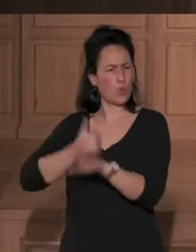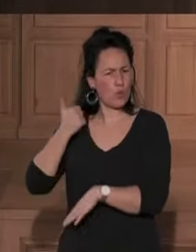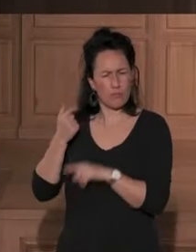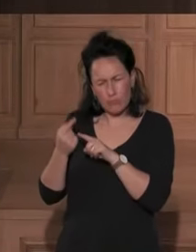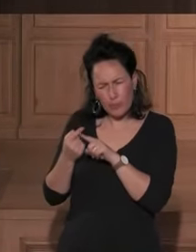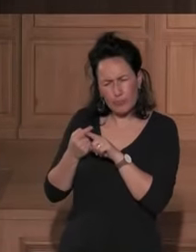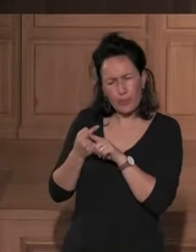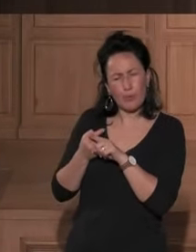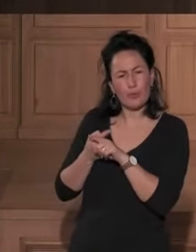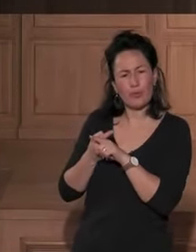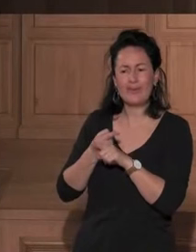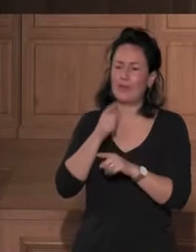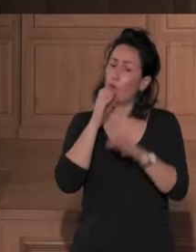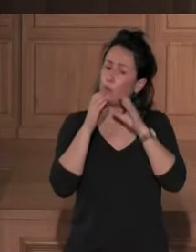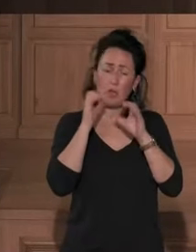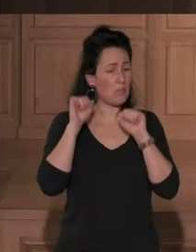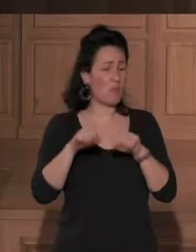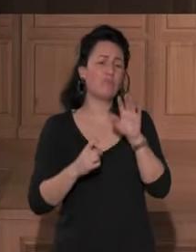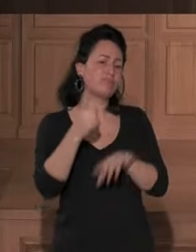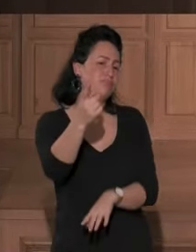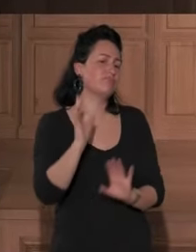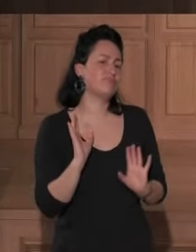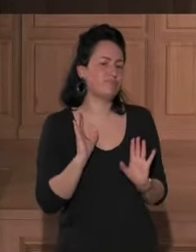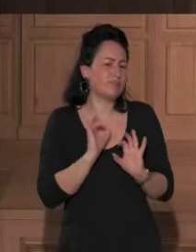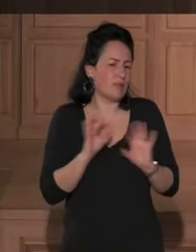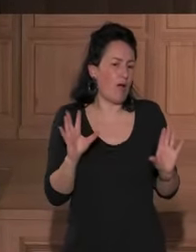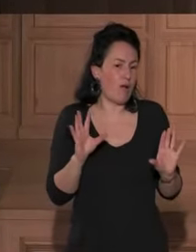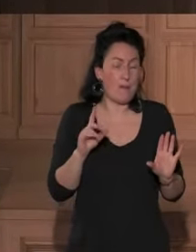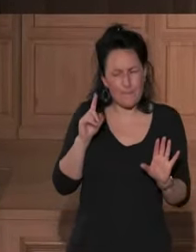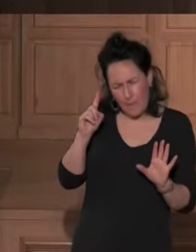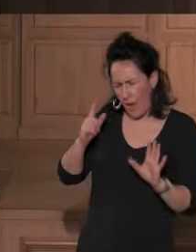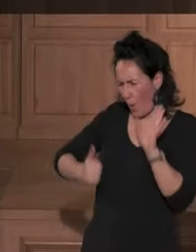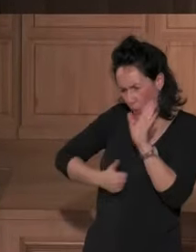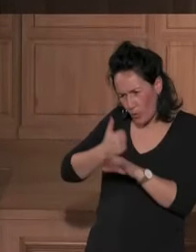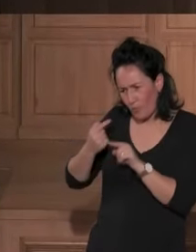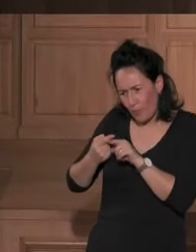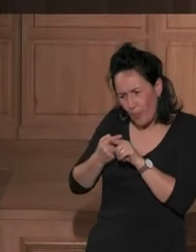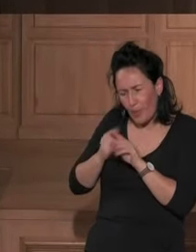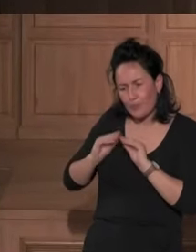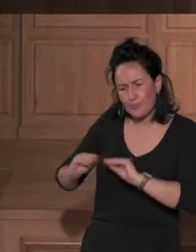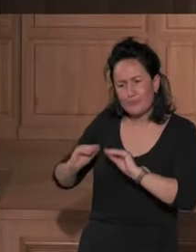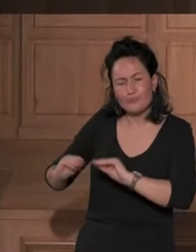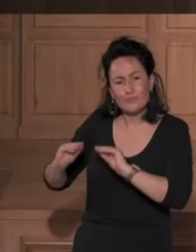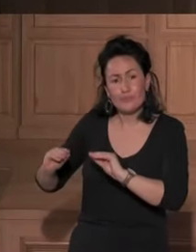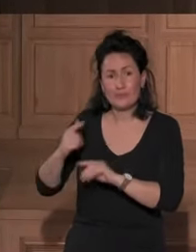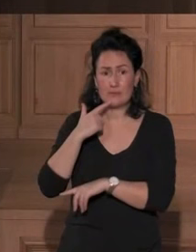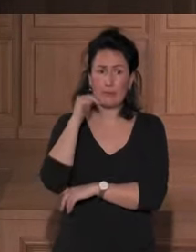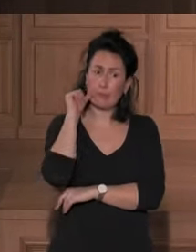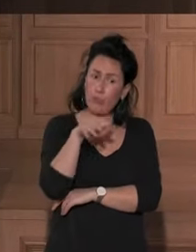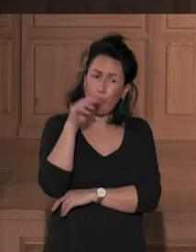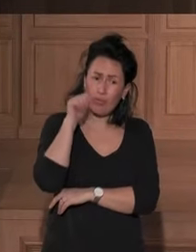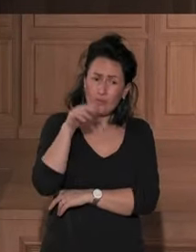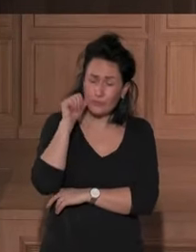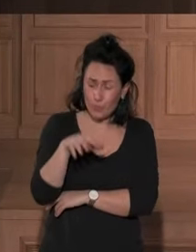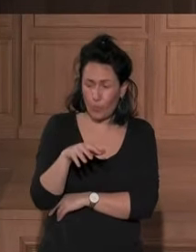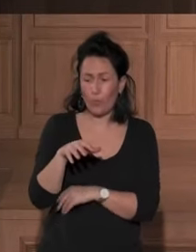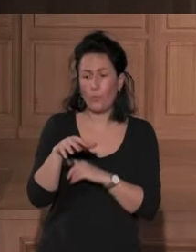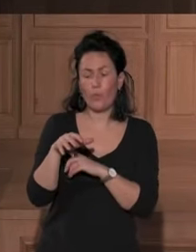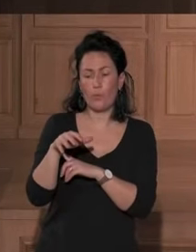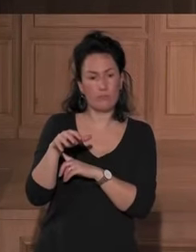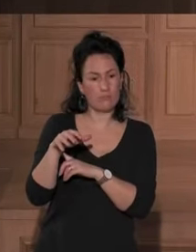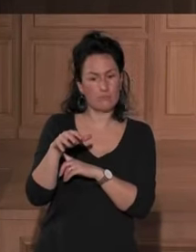que l'autonomie, en fait, avec Daoud, on la mesure au quotidien. Au quotidien, ça veut dire que vous avez besoin d'être...